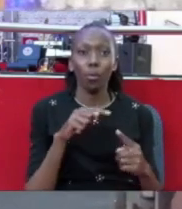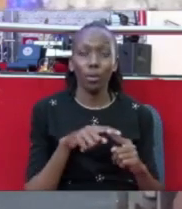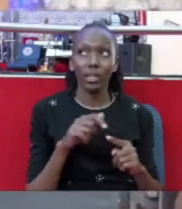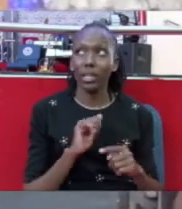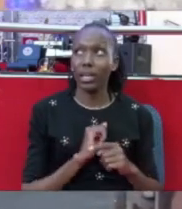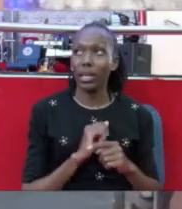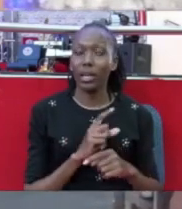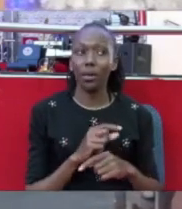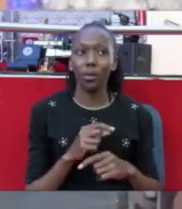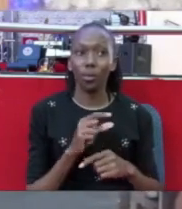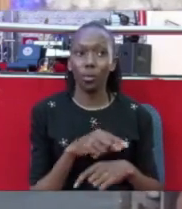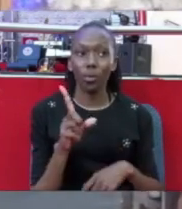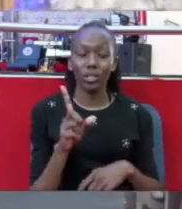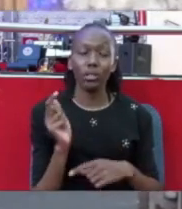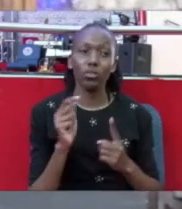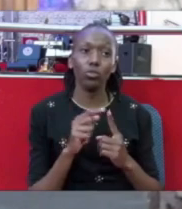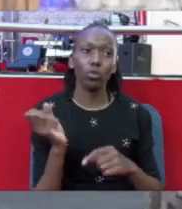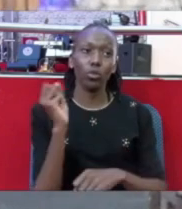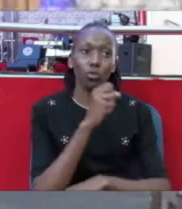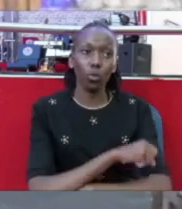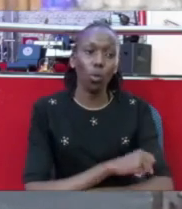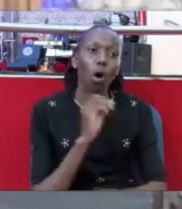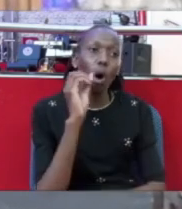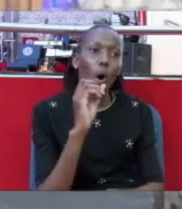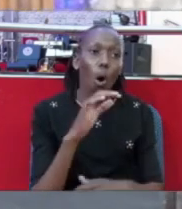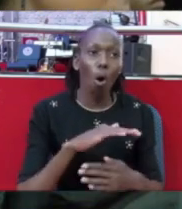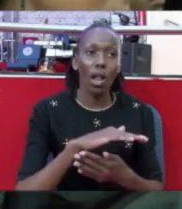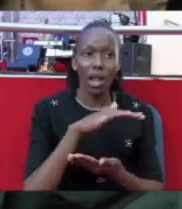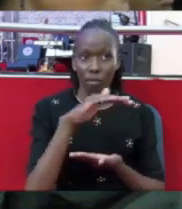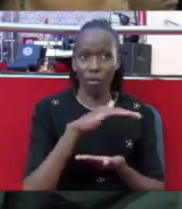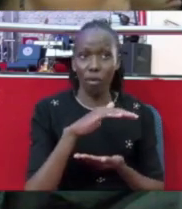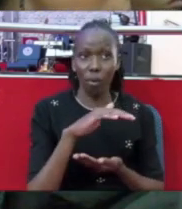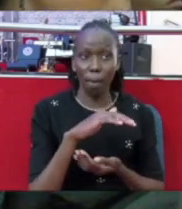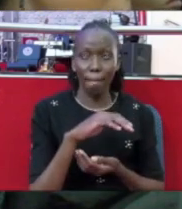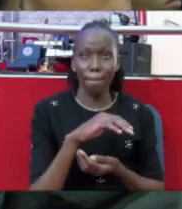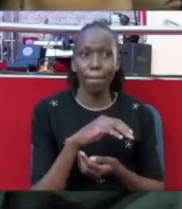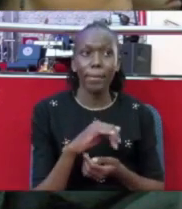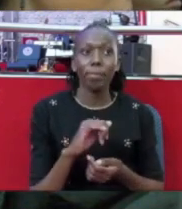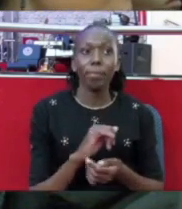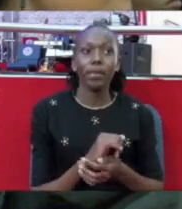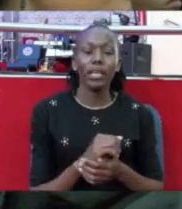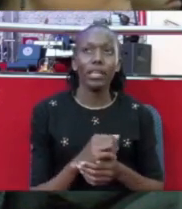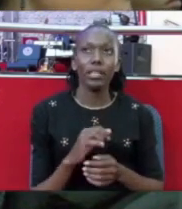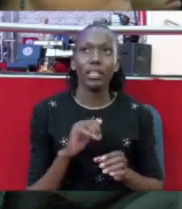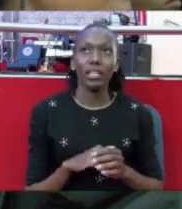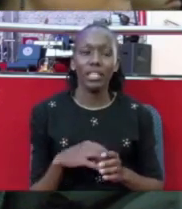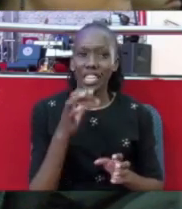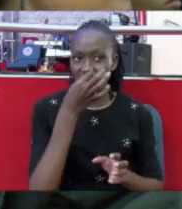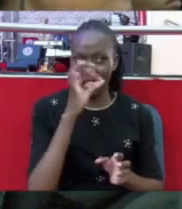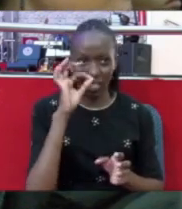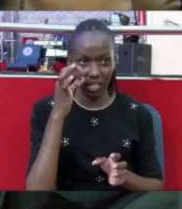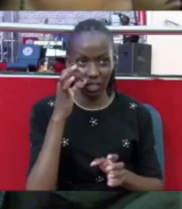School sometimes back, wakati nilikuwa nasomea pale Nyeri, I went through some villages,